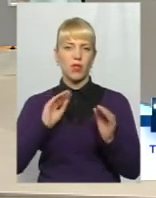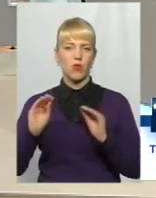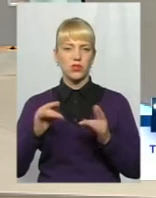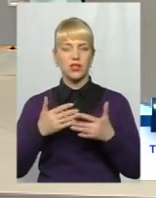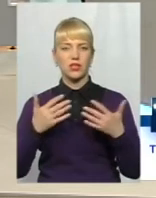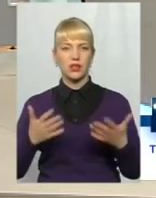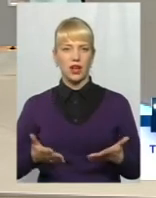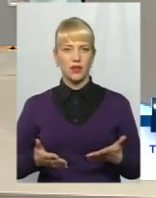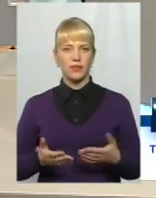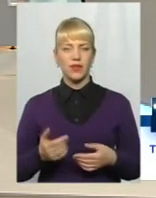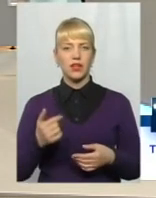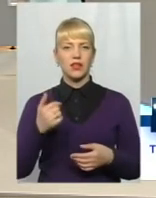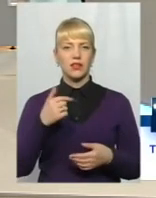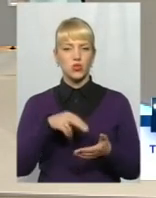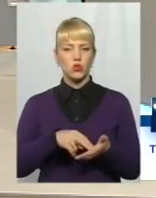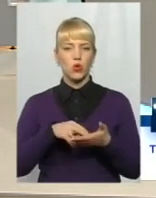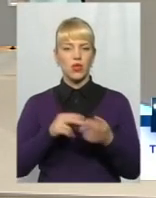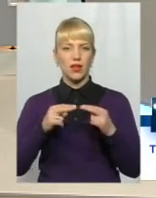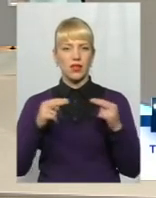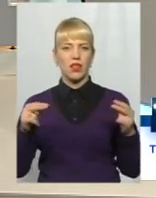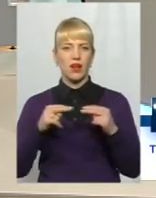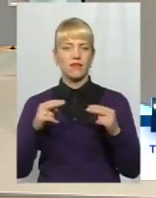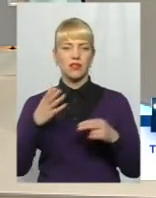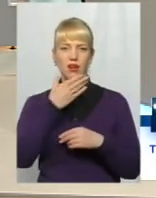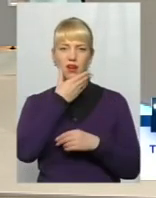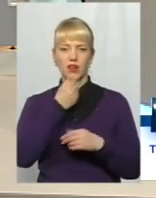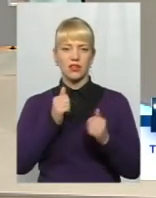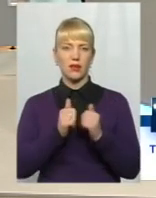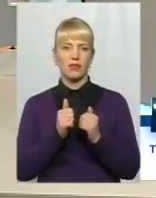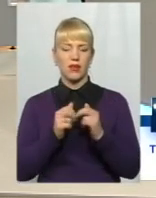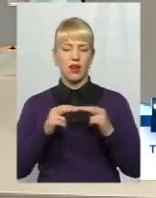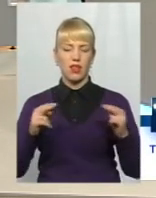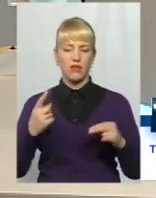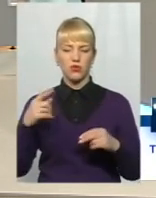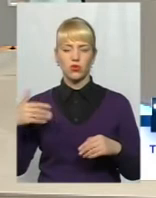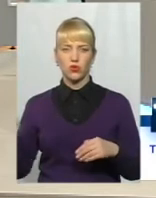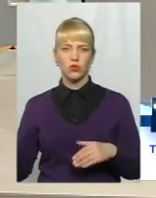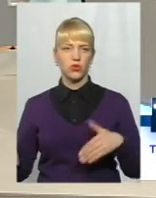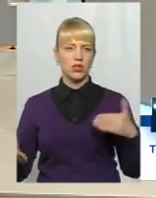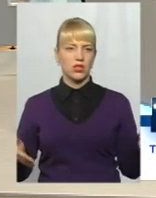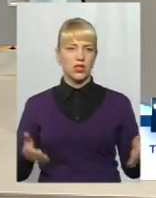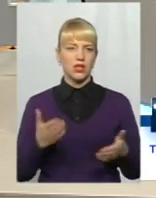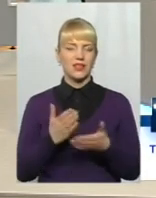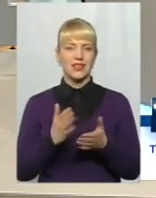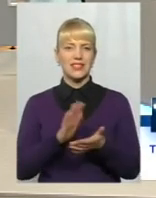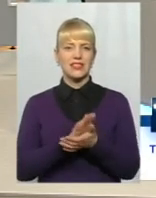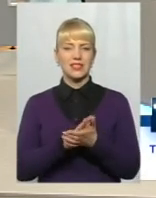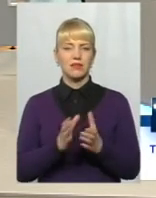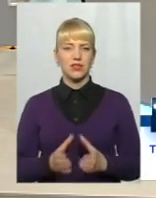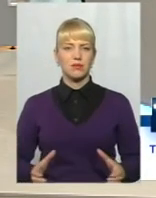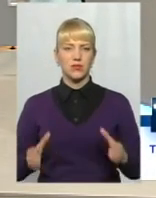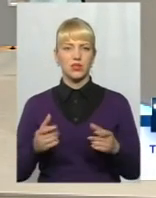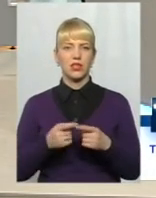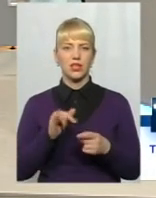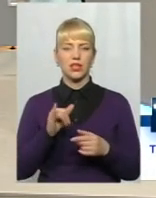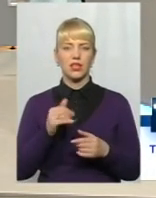і так далі. Стоять лавки досить гарні, біля лавок, з однієї, з другої сторони стоять сміттєзбірники. Стоять люди,